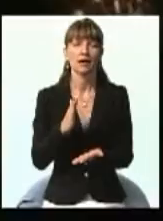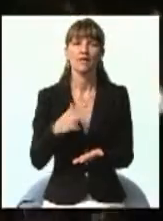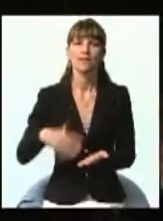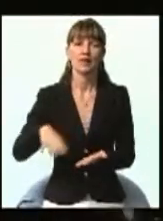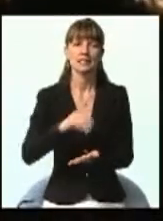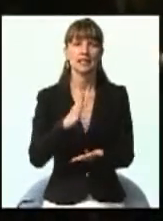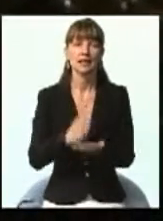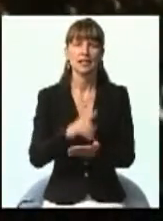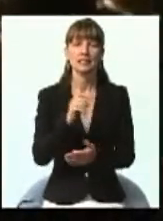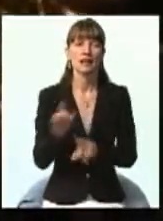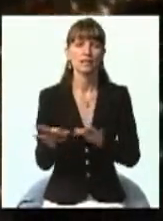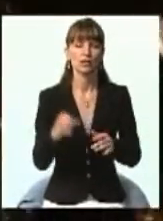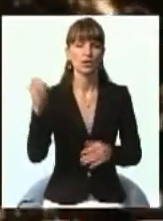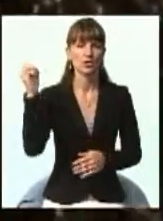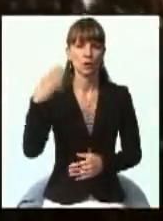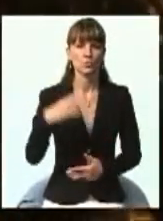Сонця.